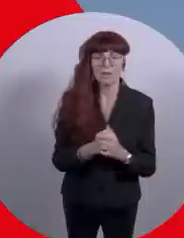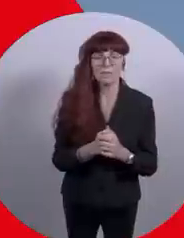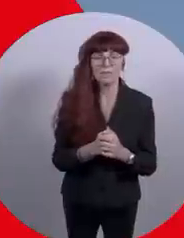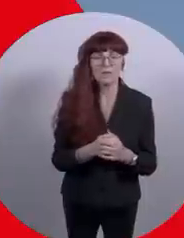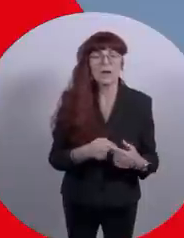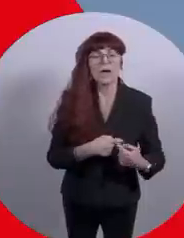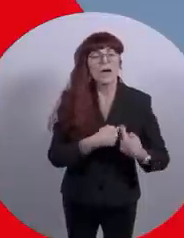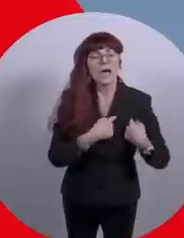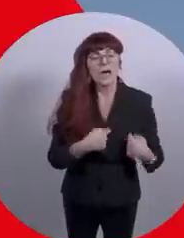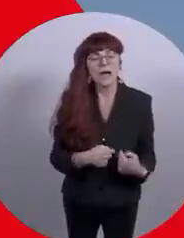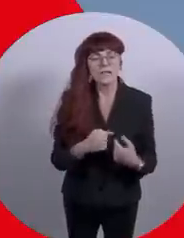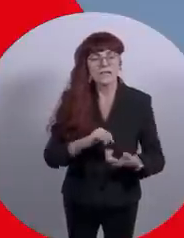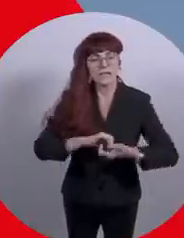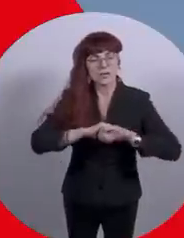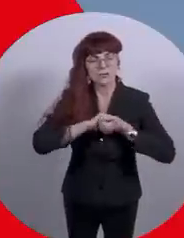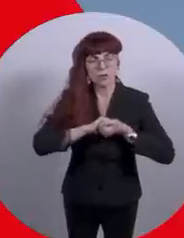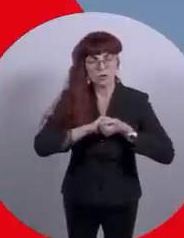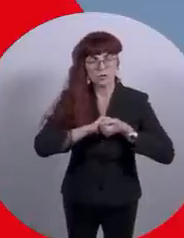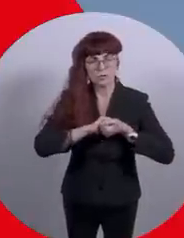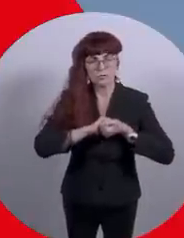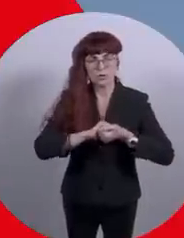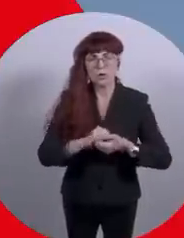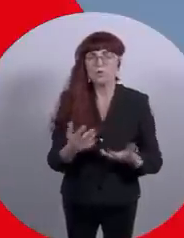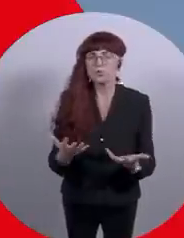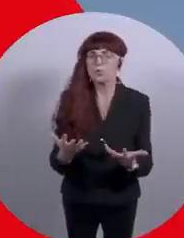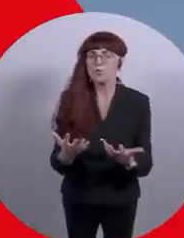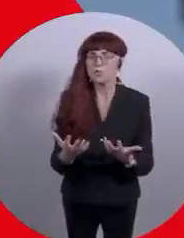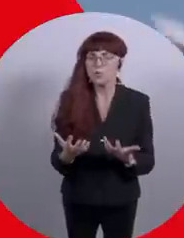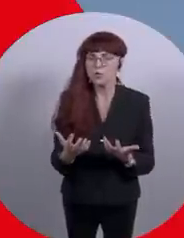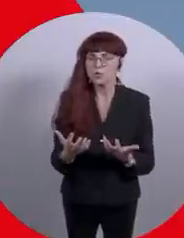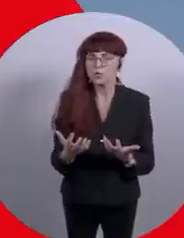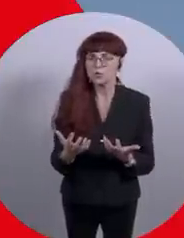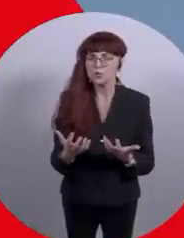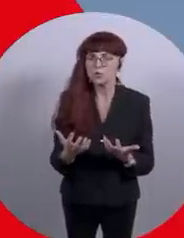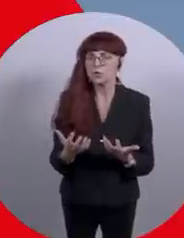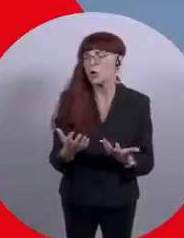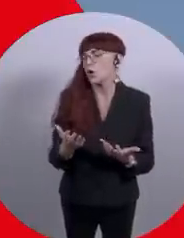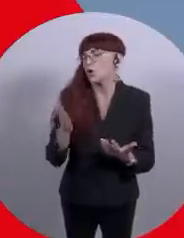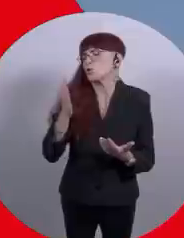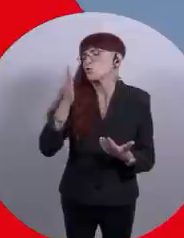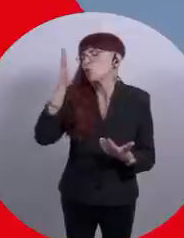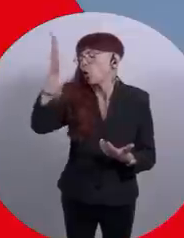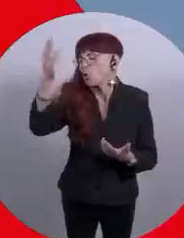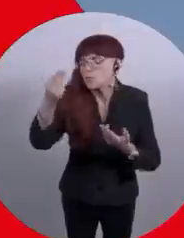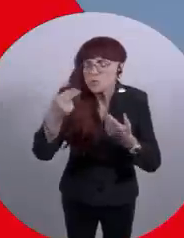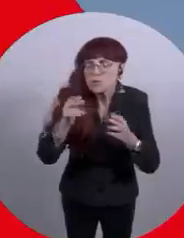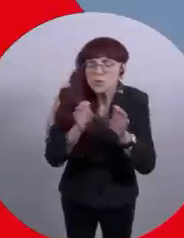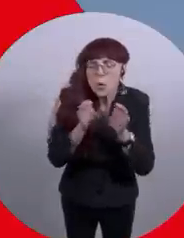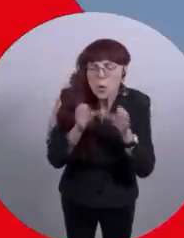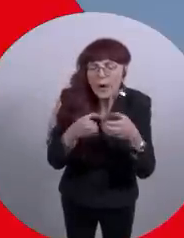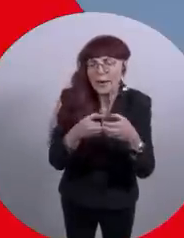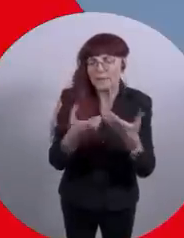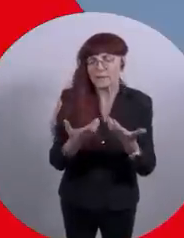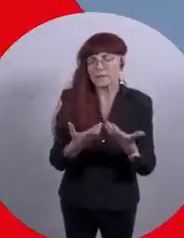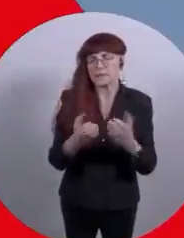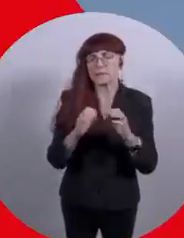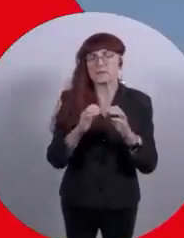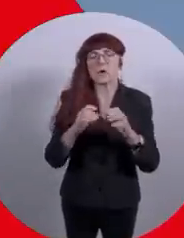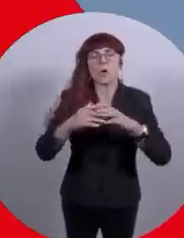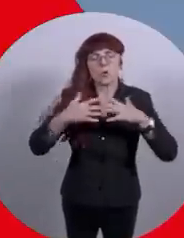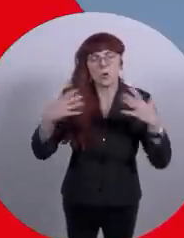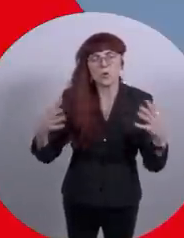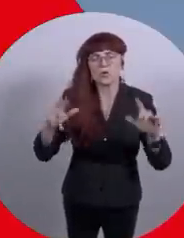herzliches Freundschaft und ich würde mir wünschen dass wir in einem Form eines Zukunftskongresses in Form einer größeren